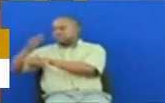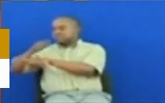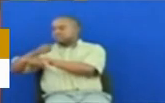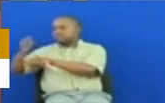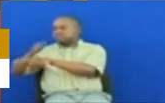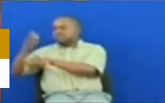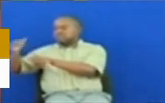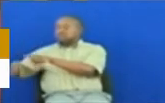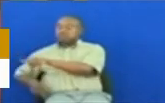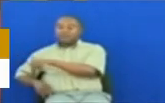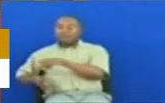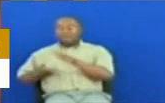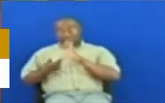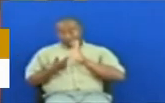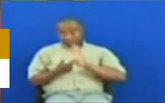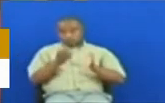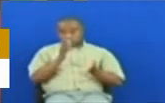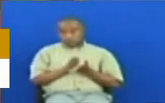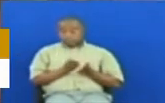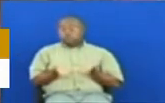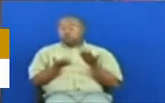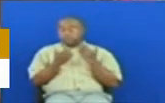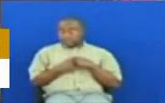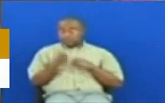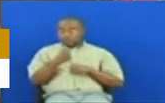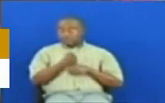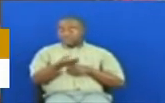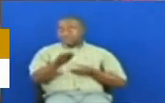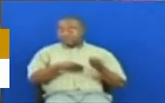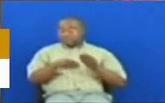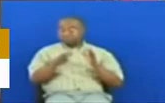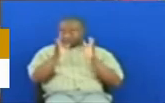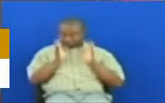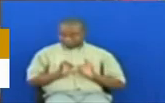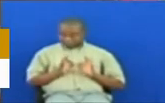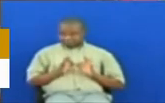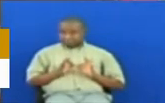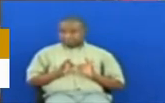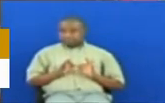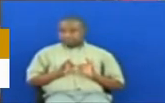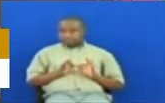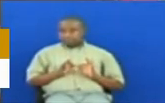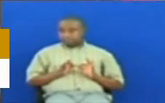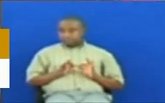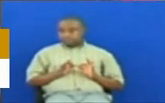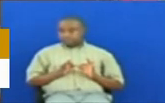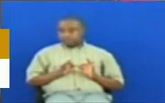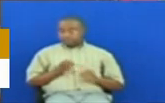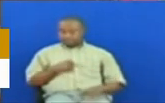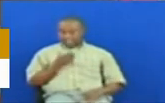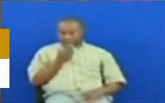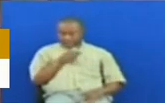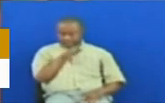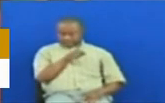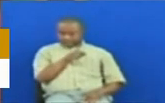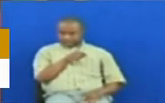kama kweli tunamaanisha kufanya biashara na kufanya mambo mema yote tuliyozungumza leo, tungeiacha